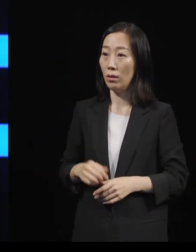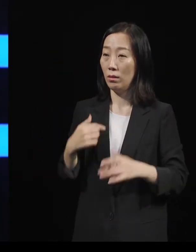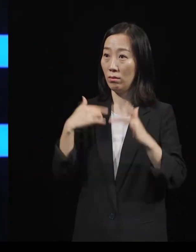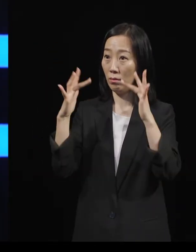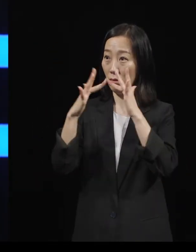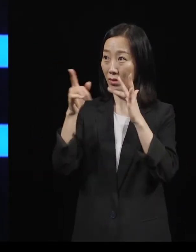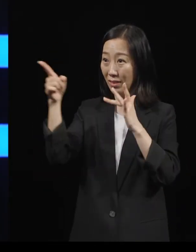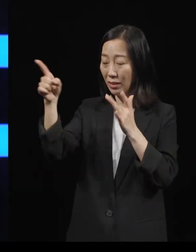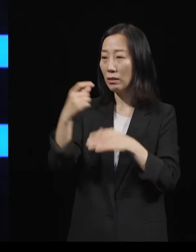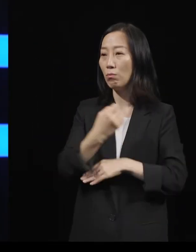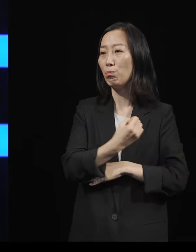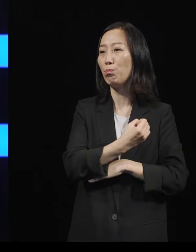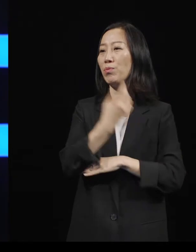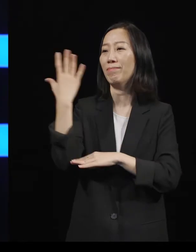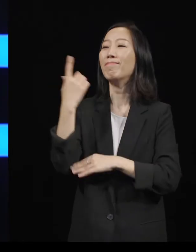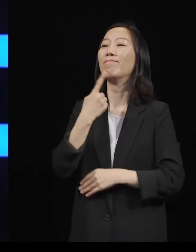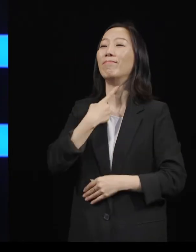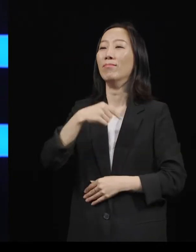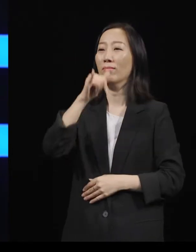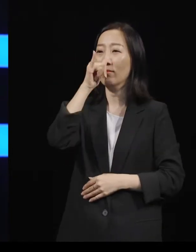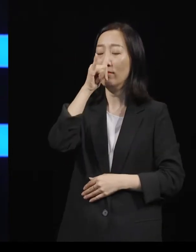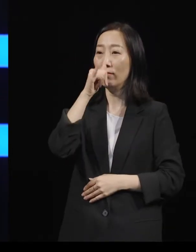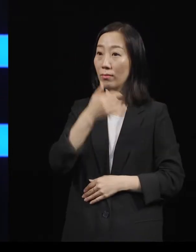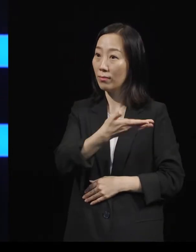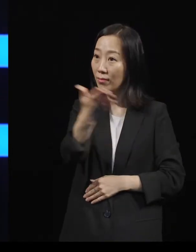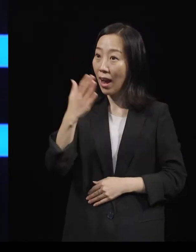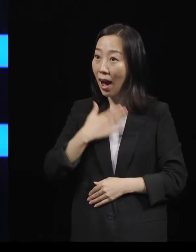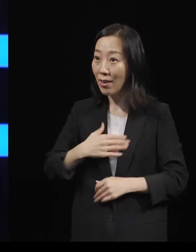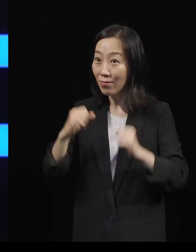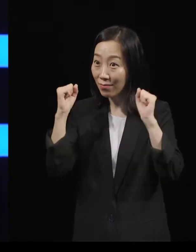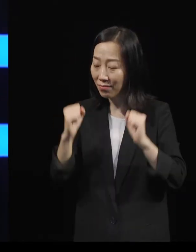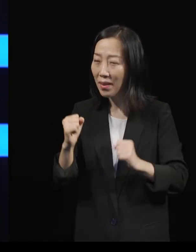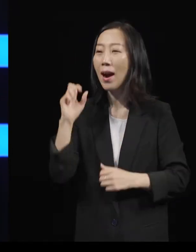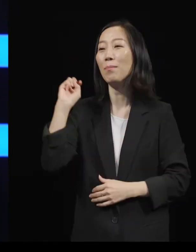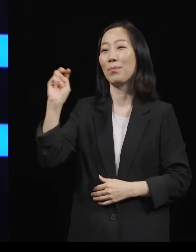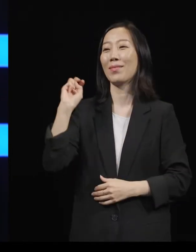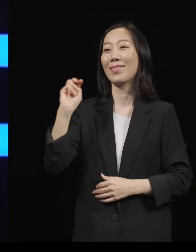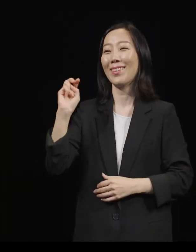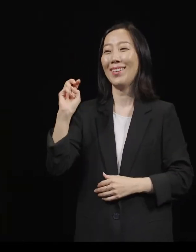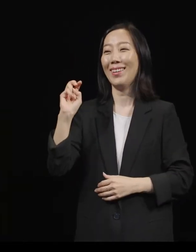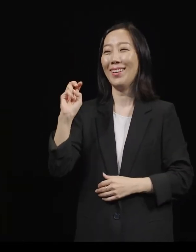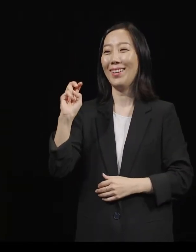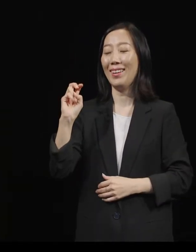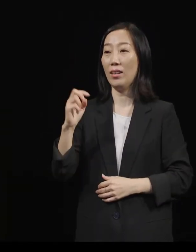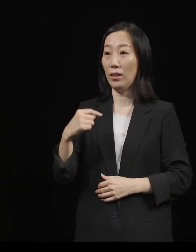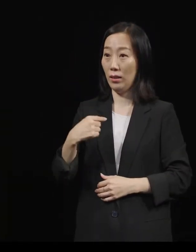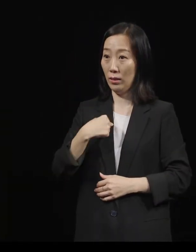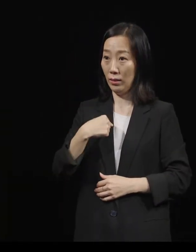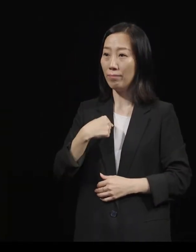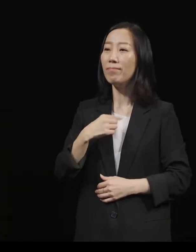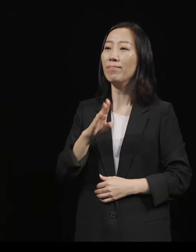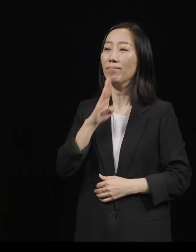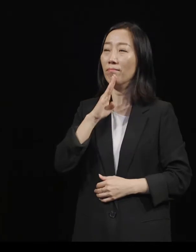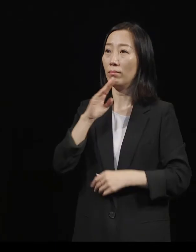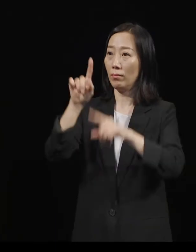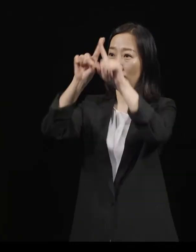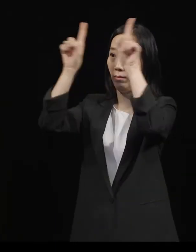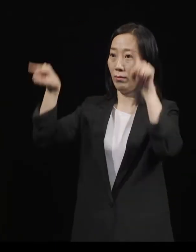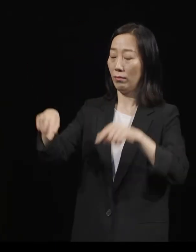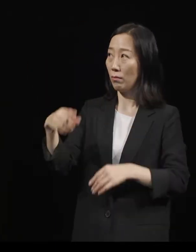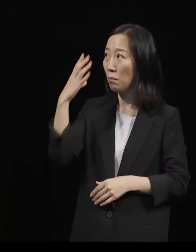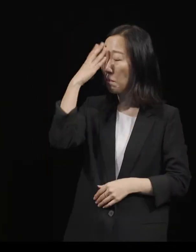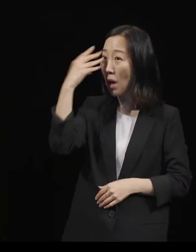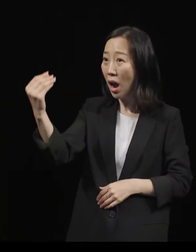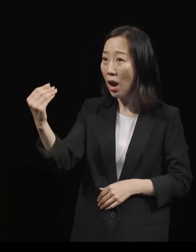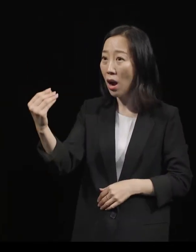한참 인터넷에서 이슈가 된 적이 있어서 알고 계신 분들도 계실 텐데요. 제가 바로 이 벽보를